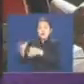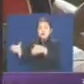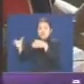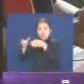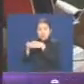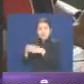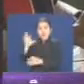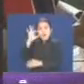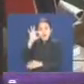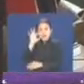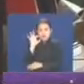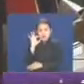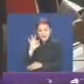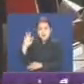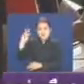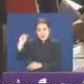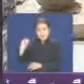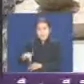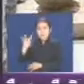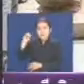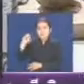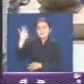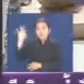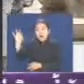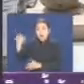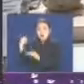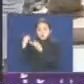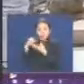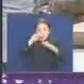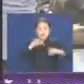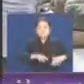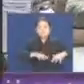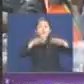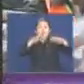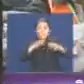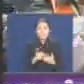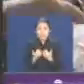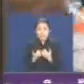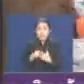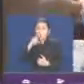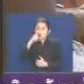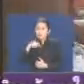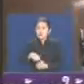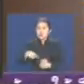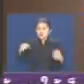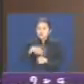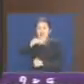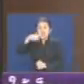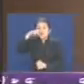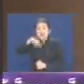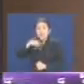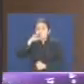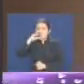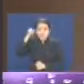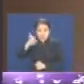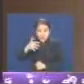FM 89คนพัทยารวมใจช่วยเหลือผู้ประสบภัยน้ำท่วมและแม้จะพูดภาษาไทยไม่ค่อยเก่งแต่ทั้งสองก็พยาย